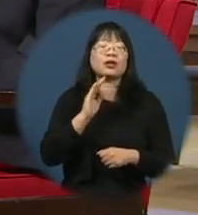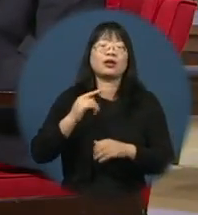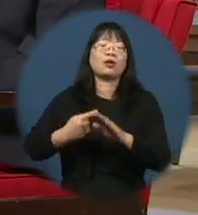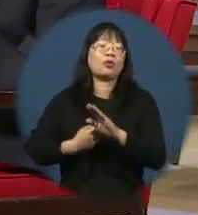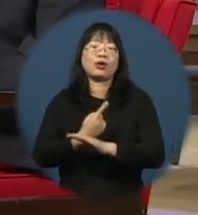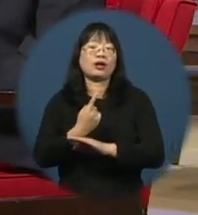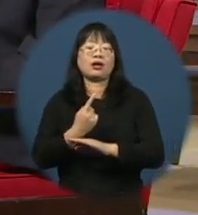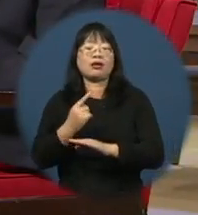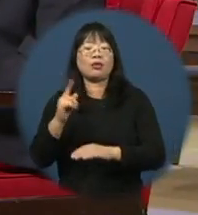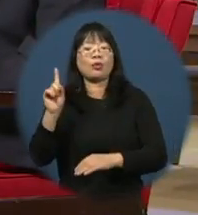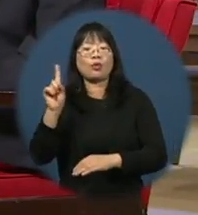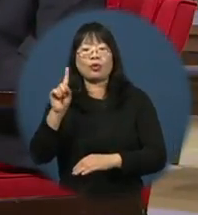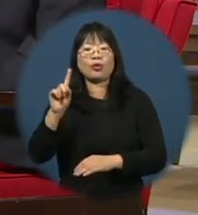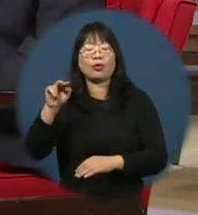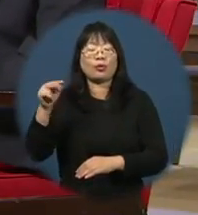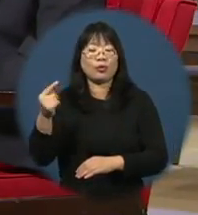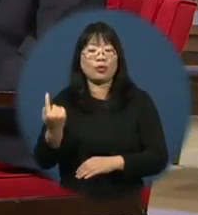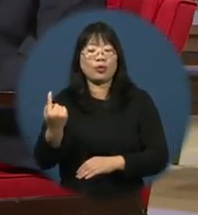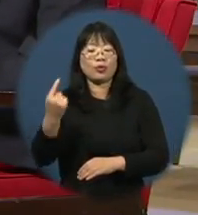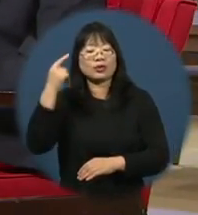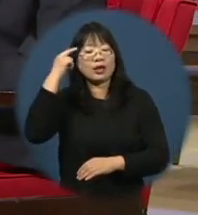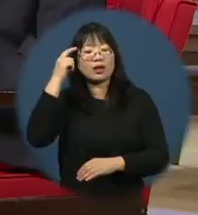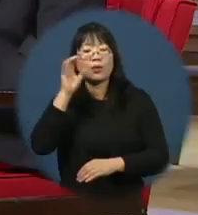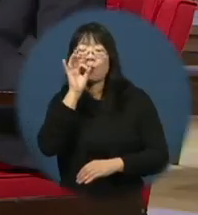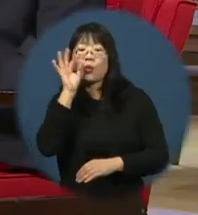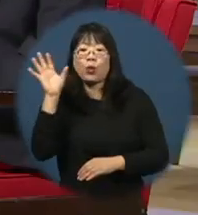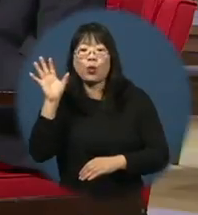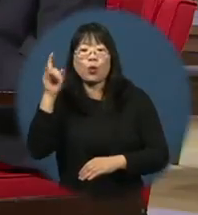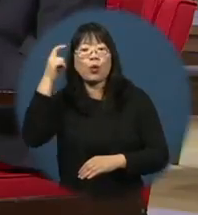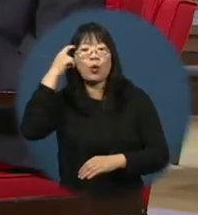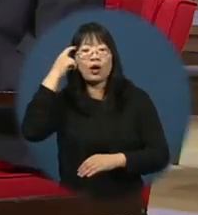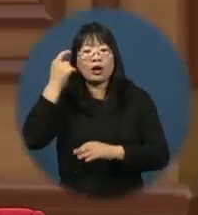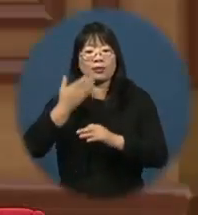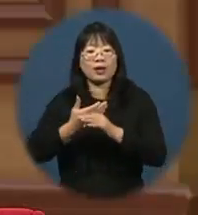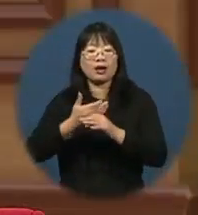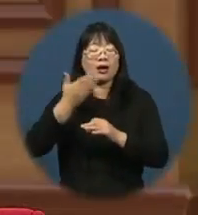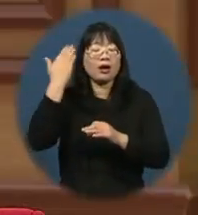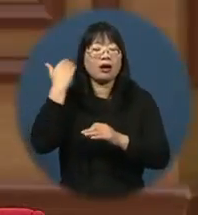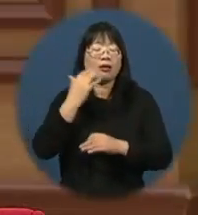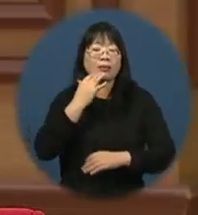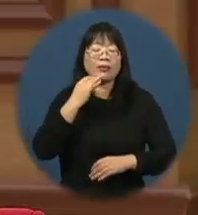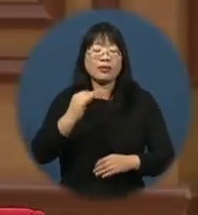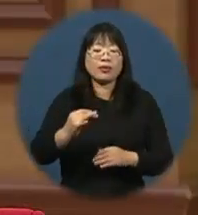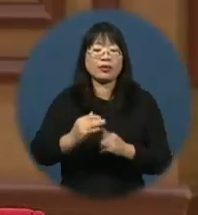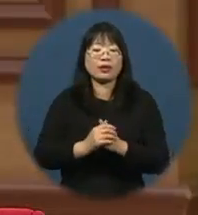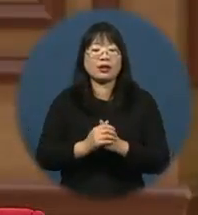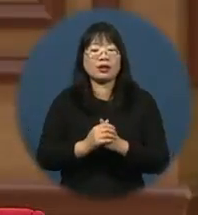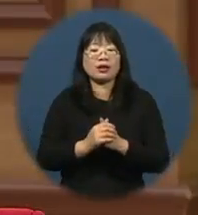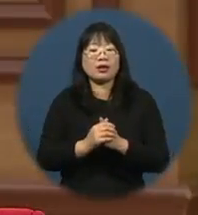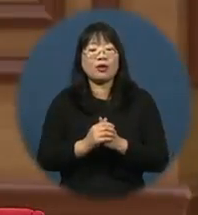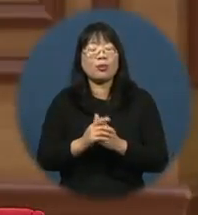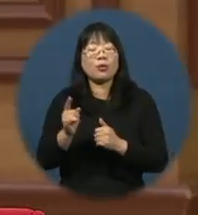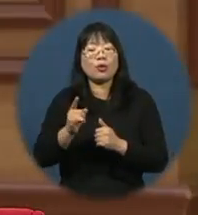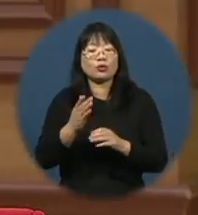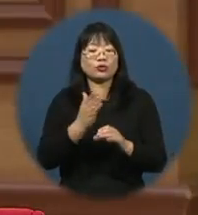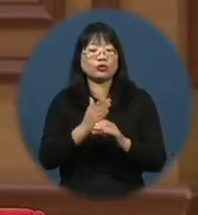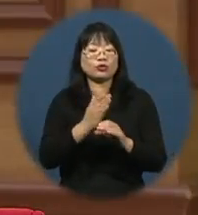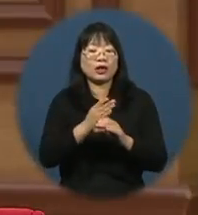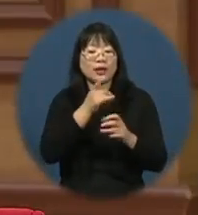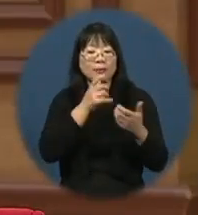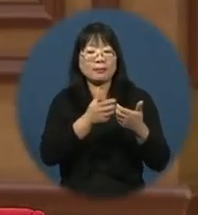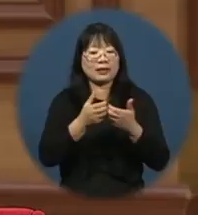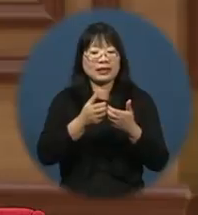외에는 어떤 것도 저희들은 생각할 수가 없는 게요. 과거에 물론 뭐 간빙기도 있었고